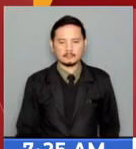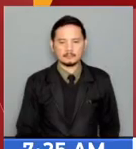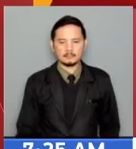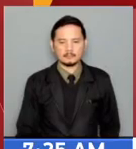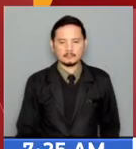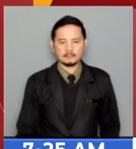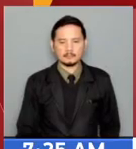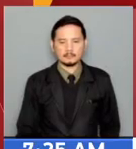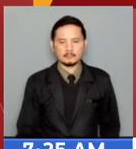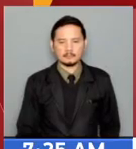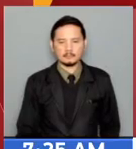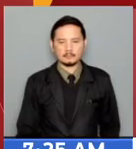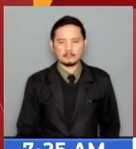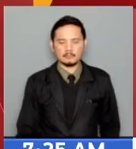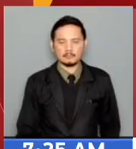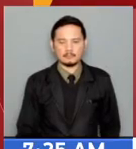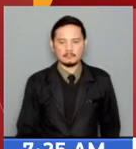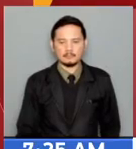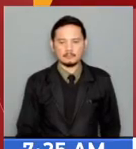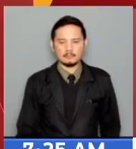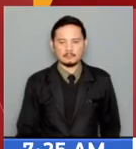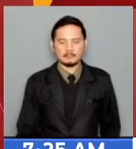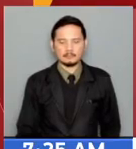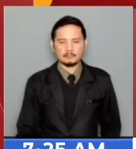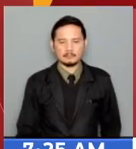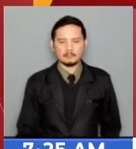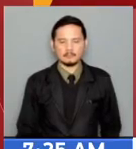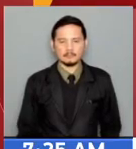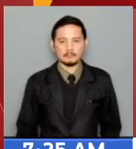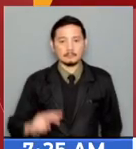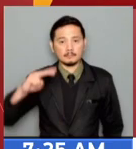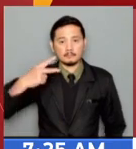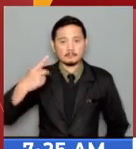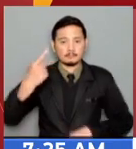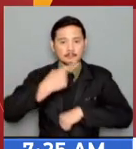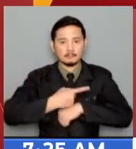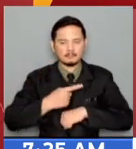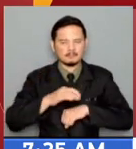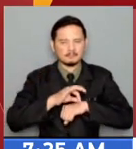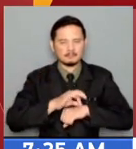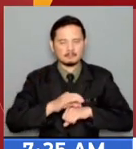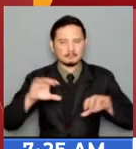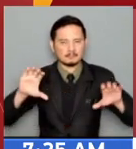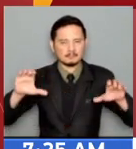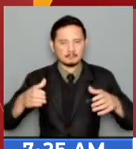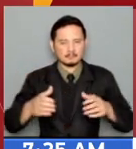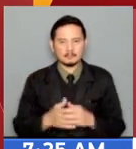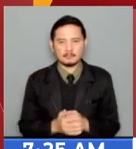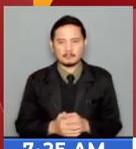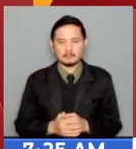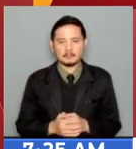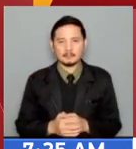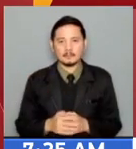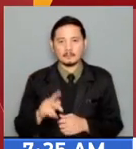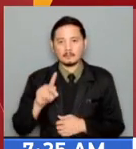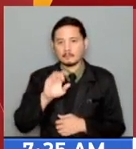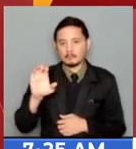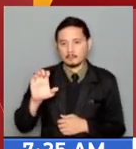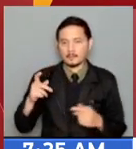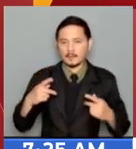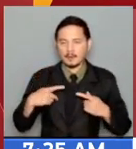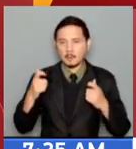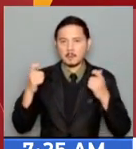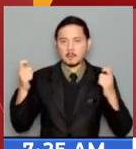Sa ikalawang araw ng face-to-face classes, kumustahin natin sitwasyon sa pinakamalaking high school sa Pasay City. At may unang balita live,